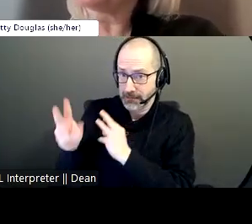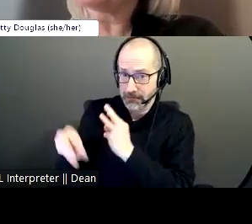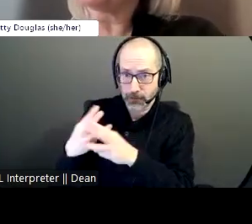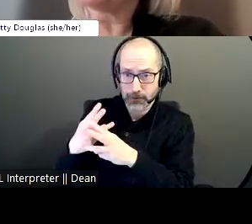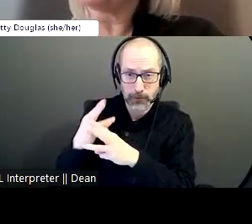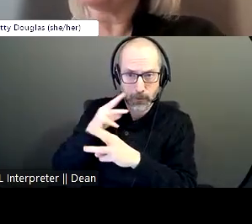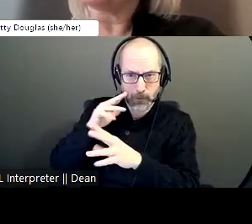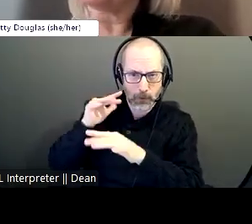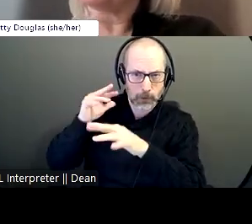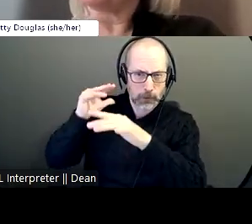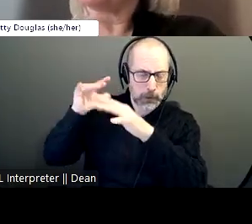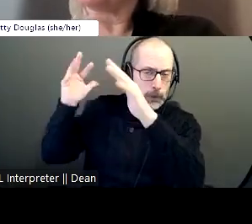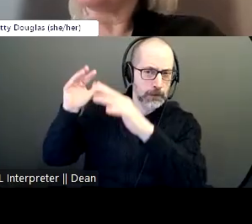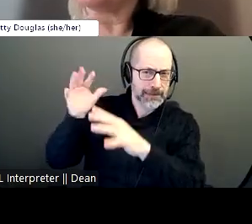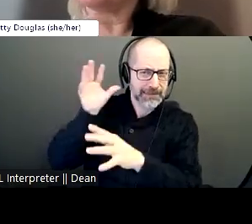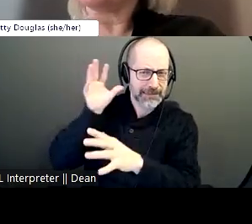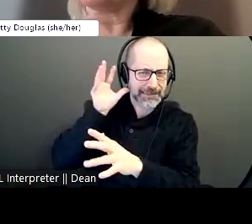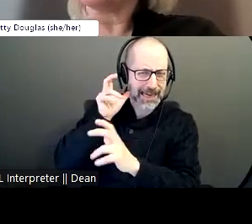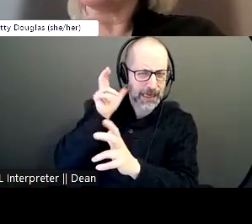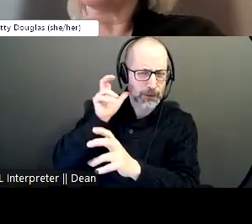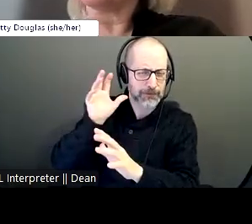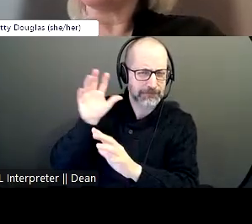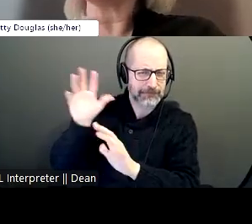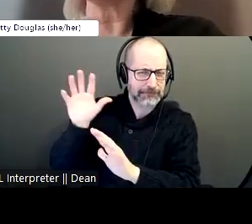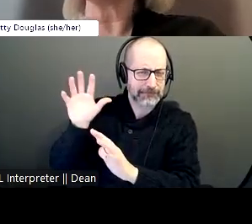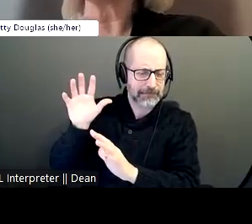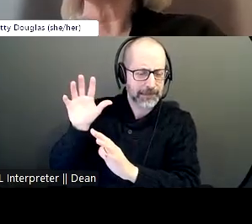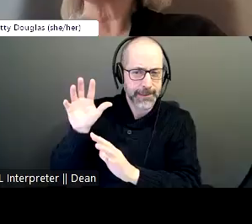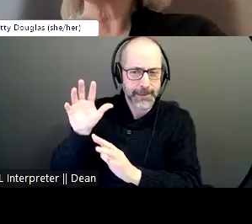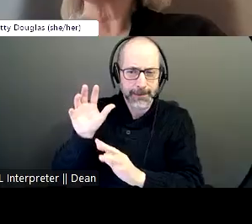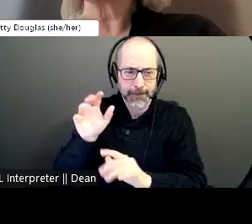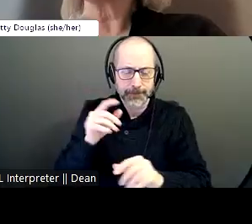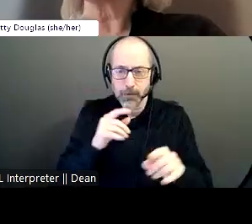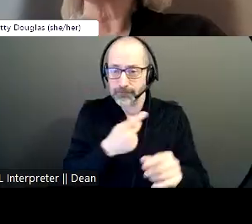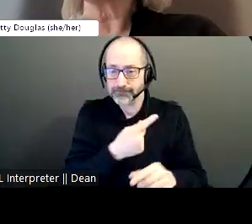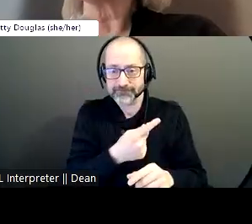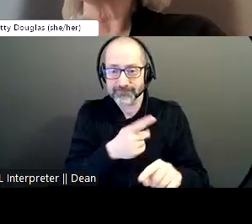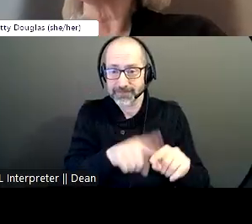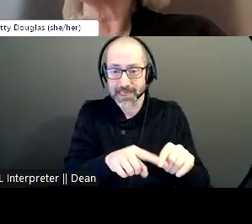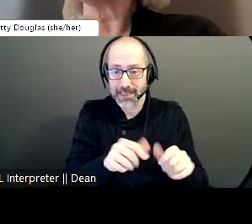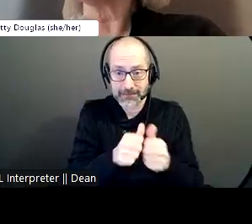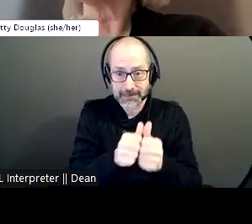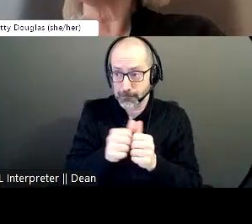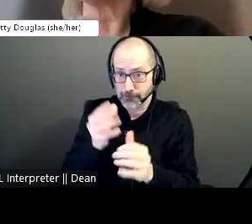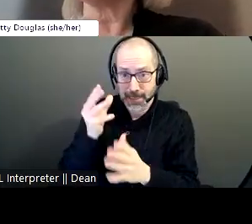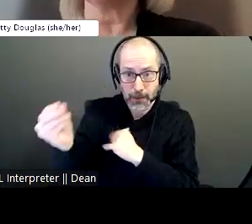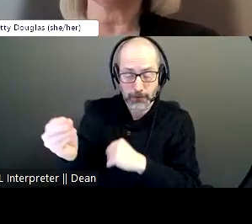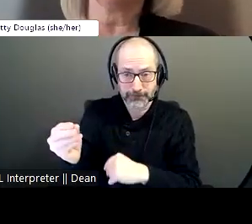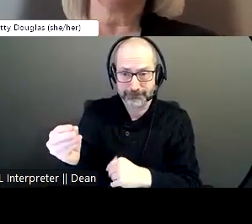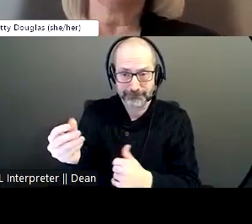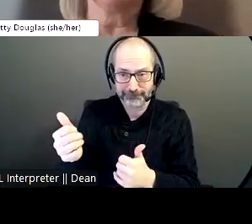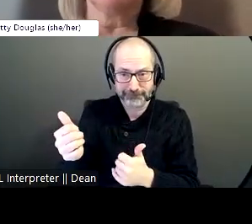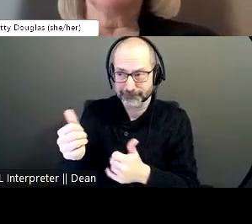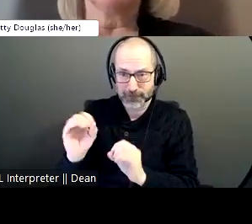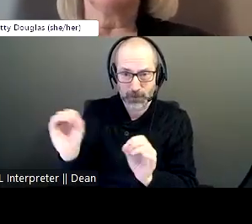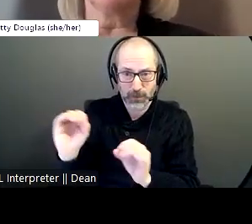être trop and lourd I can't exactly take him quant anywhere. au bruit. Et moi, je ne peux pas l'amener The nulle same part, ce chat, that you